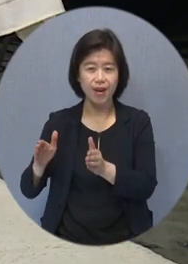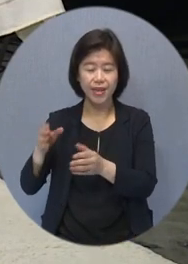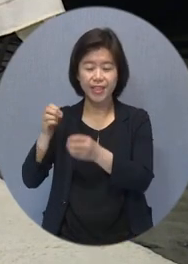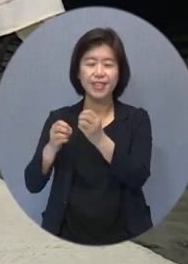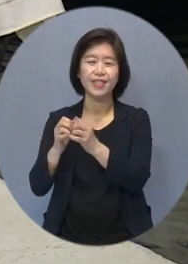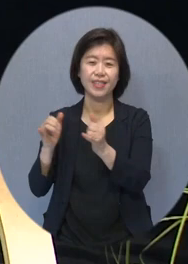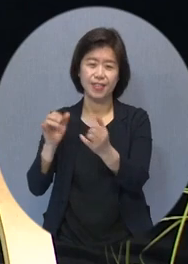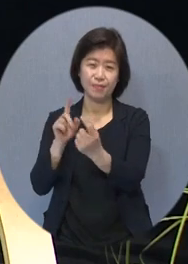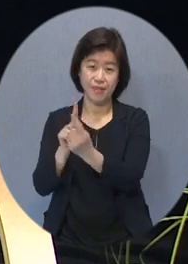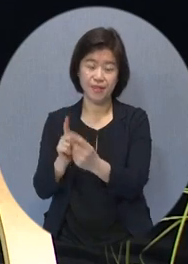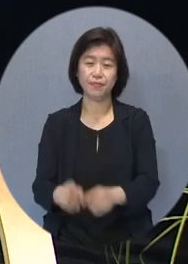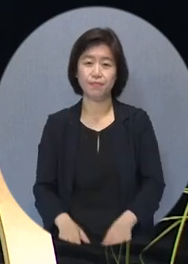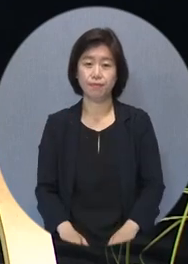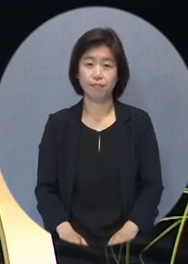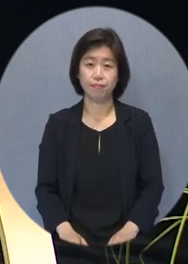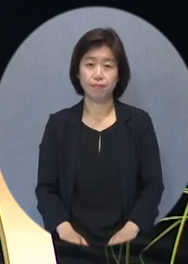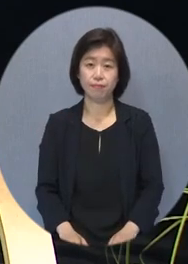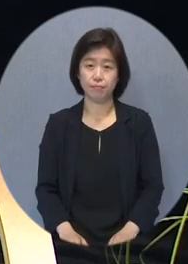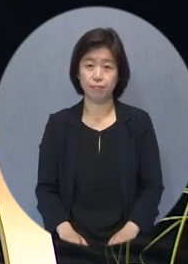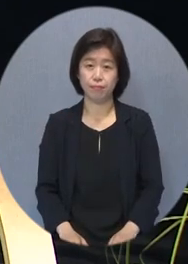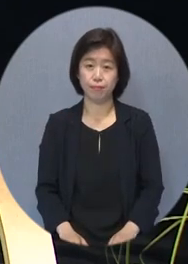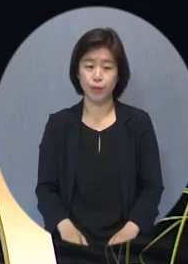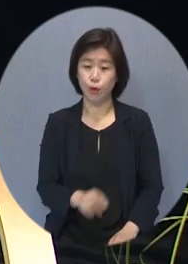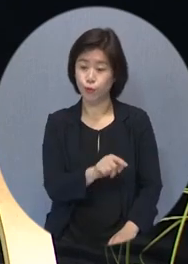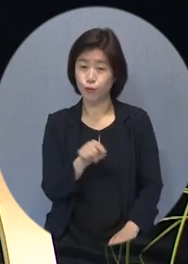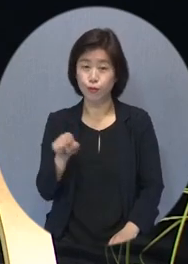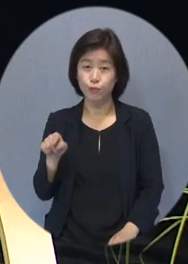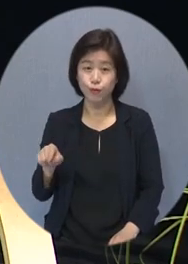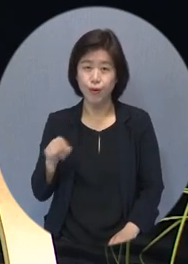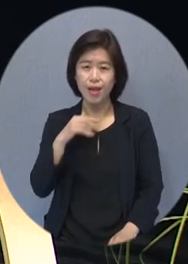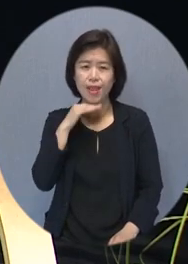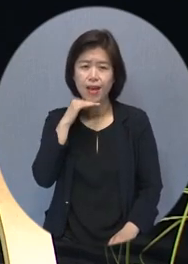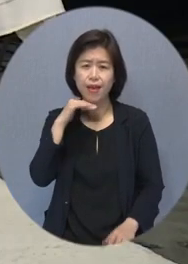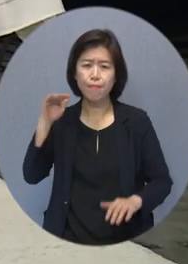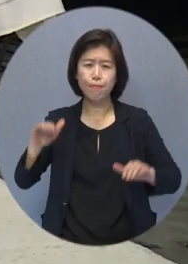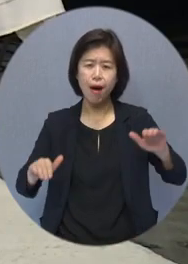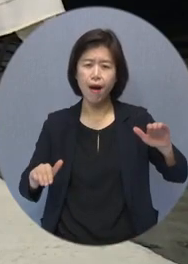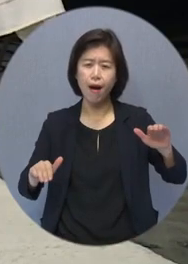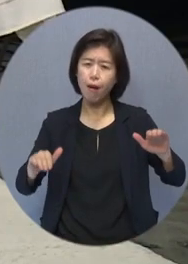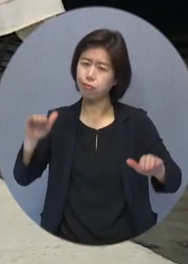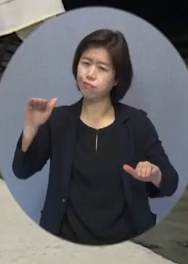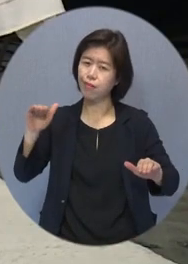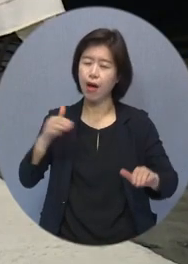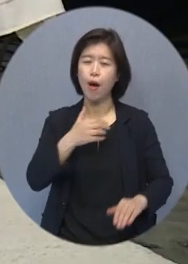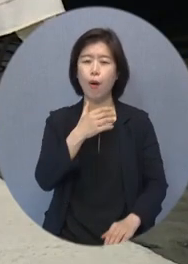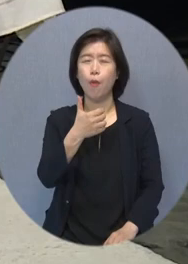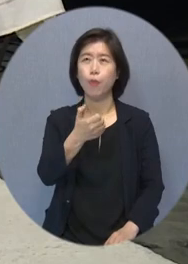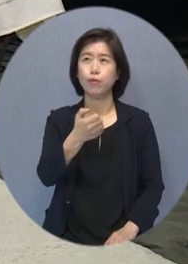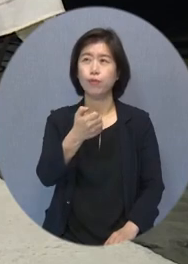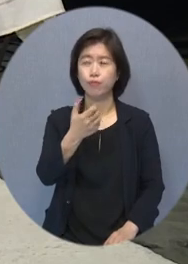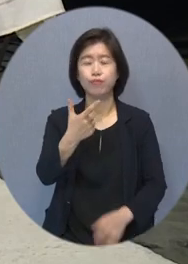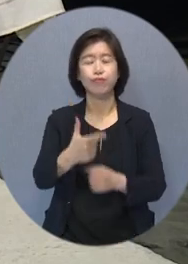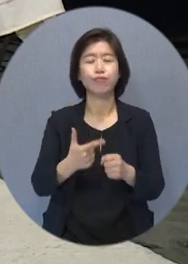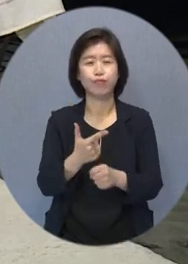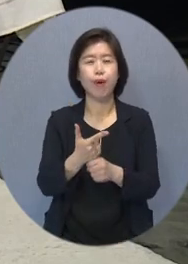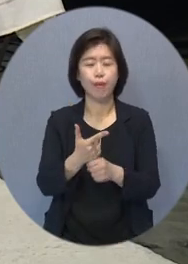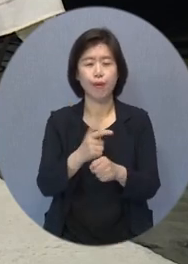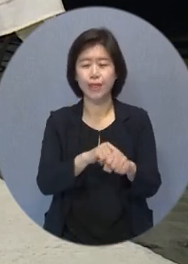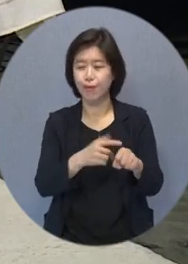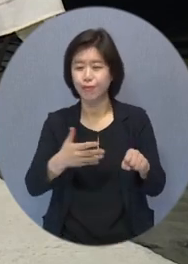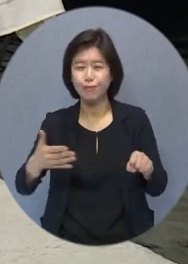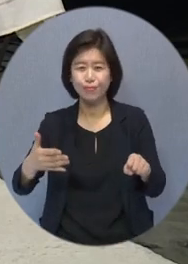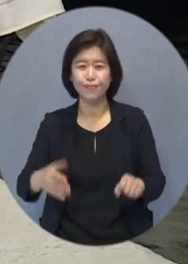읽어보렵니다. 두 시인의 나이 차이가 무려 56년입니다. 오늘 작품을 읽으신 뒤